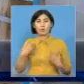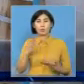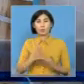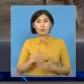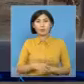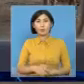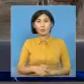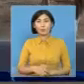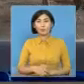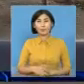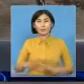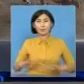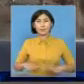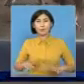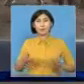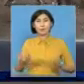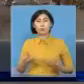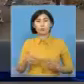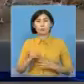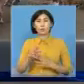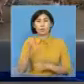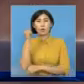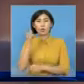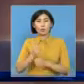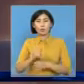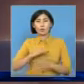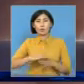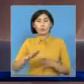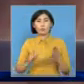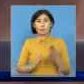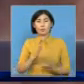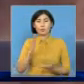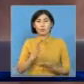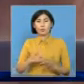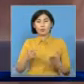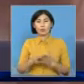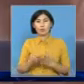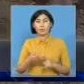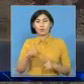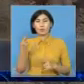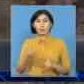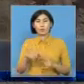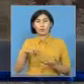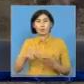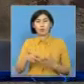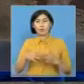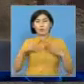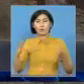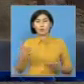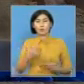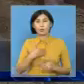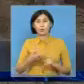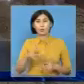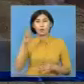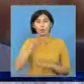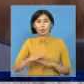веществ. За лошадями ухаживают 15 рабочих. Кроме того, на полях хозяйства выращивают корм для скота. Хозяйство в этом году планирует расширяться, поэтому в